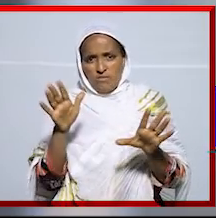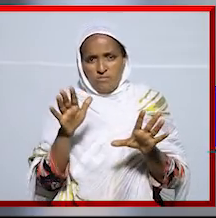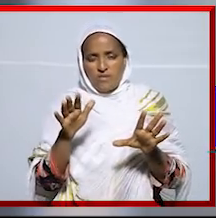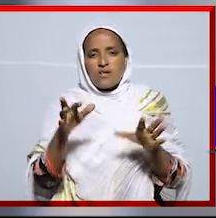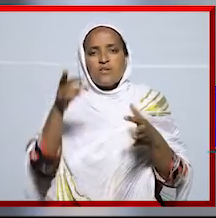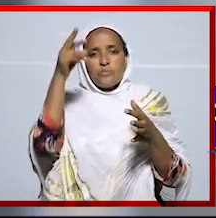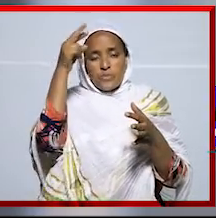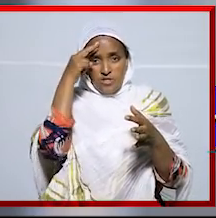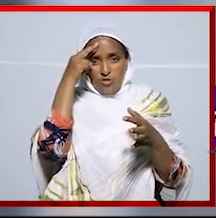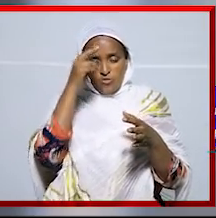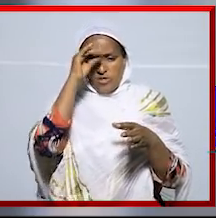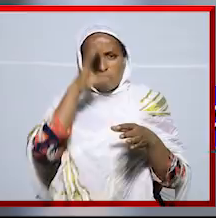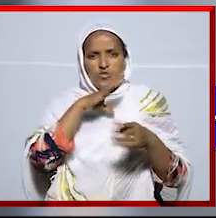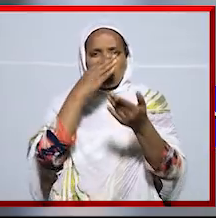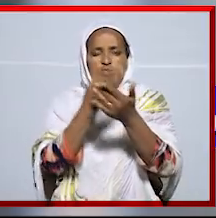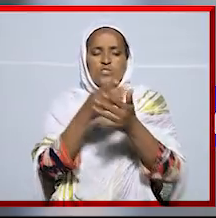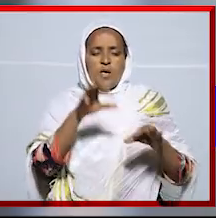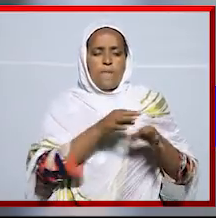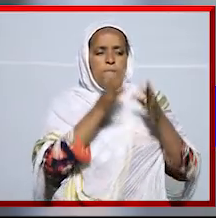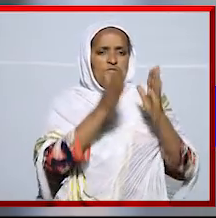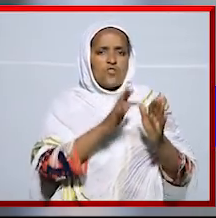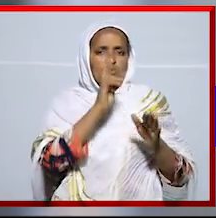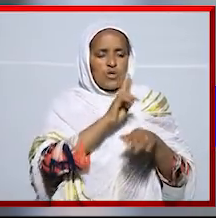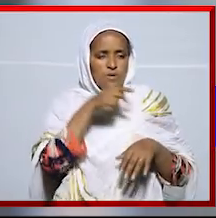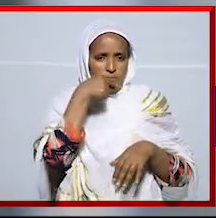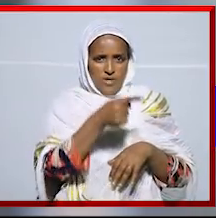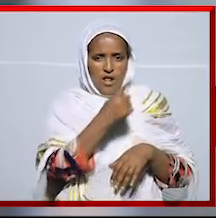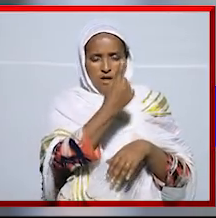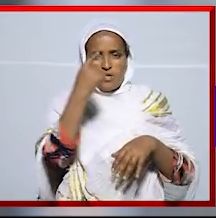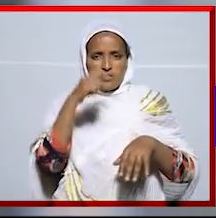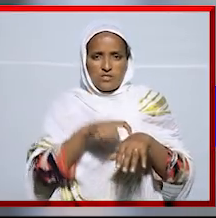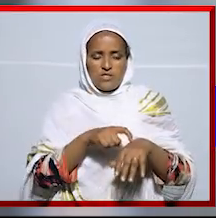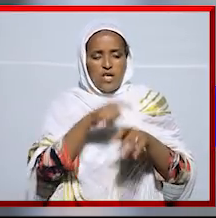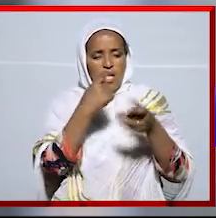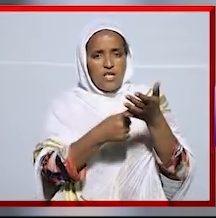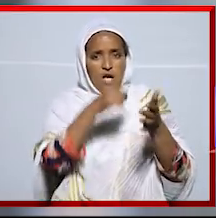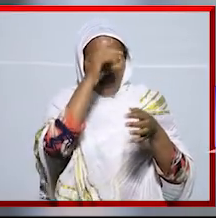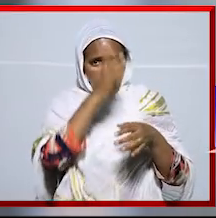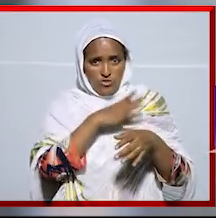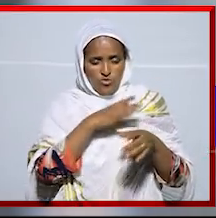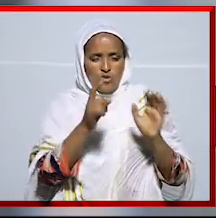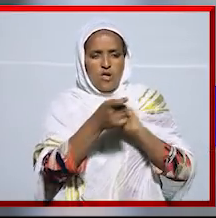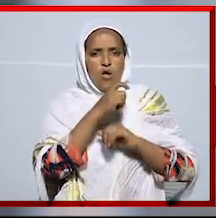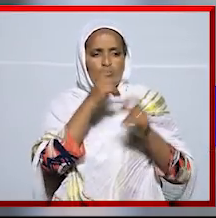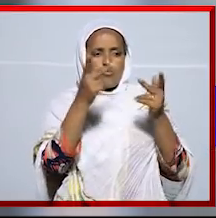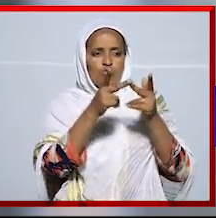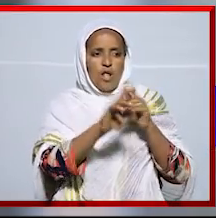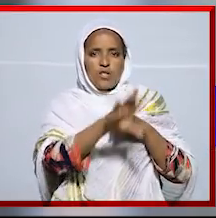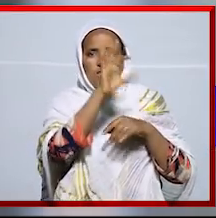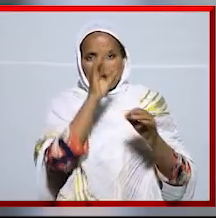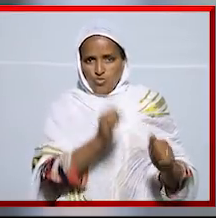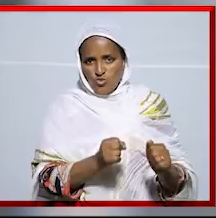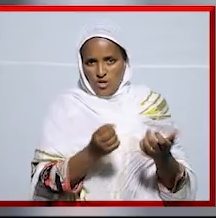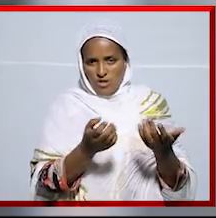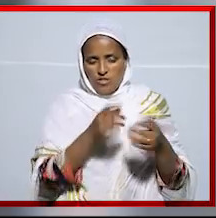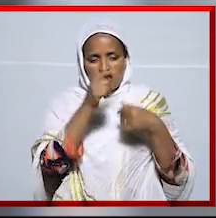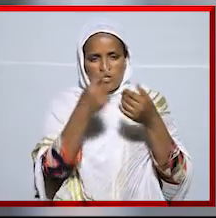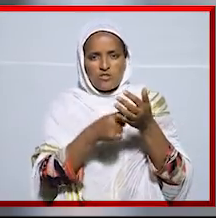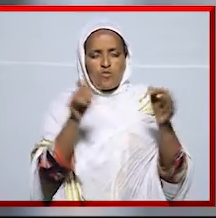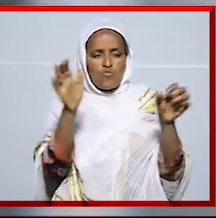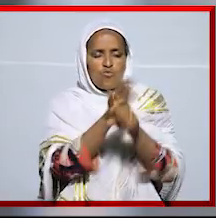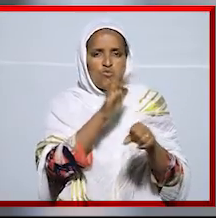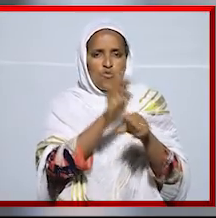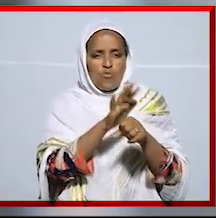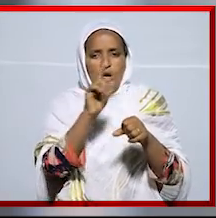ወደ መንፈሳዊ መጥቶ መኖር አይችልም ስል አሁን ለምሳሌ አለባበሳችን ራሱ ይወስናል። የምንለብሰው ልብስ